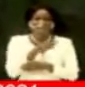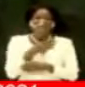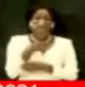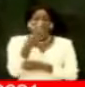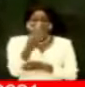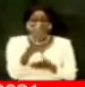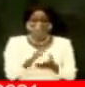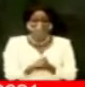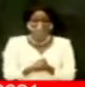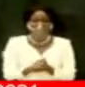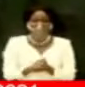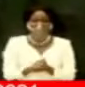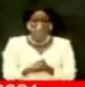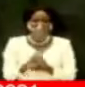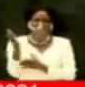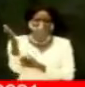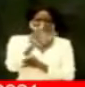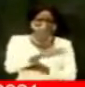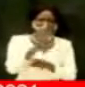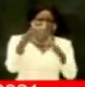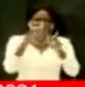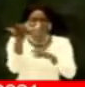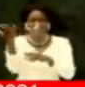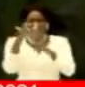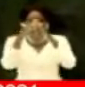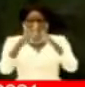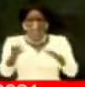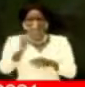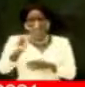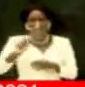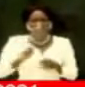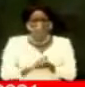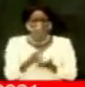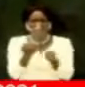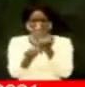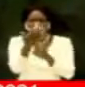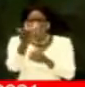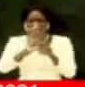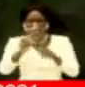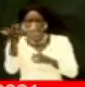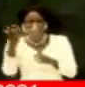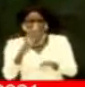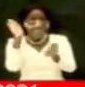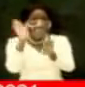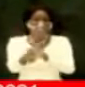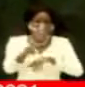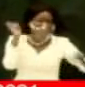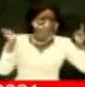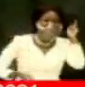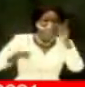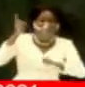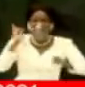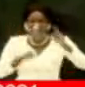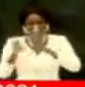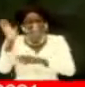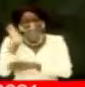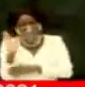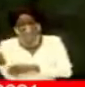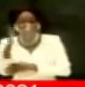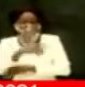ichi panabwera malipoti ena masukulumu kuna anasukulu athawa akuti kubwera katemera katemera wa